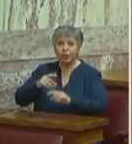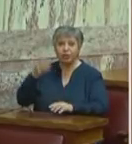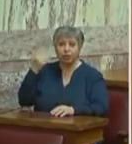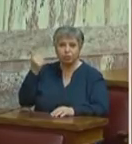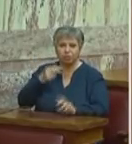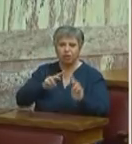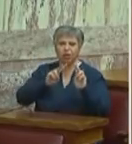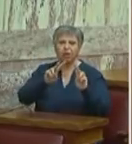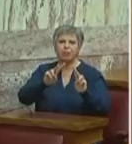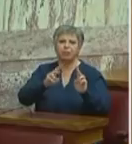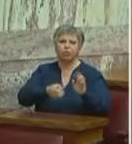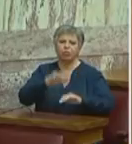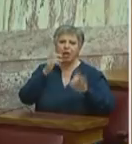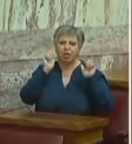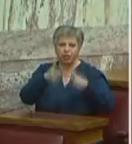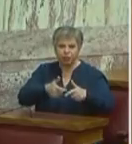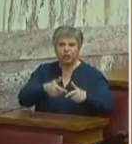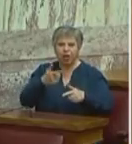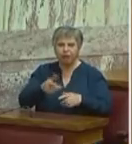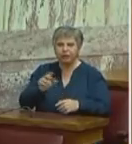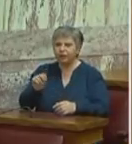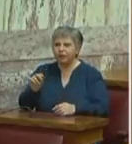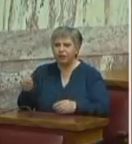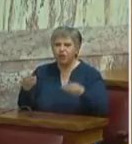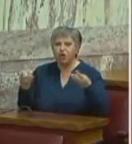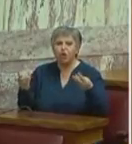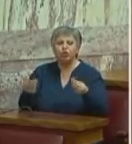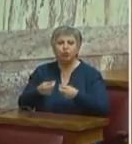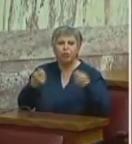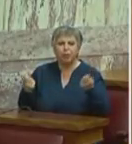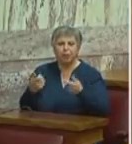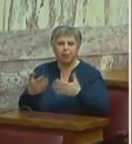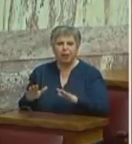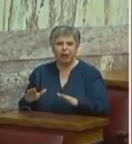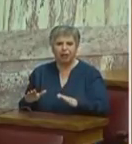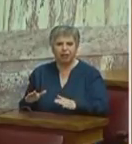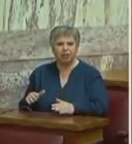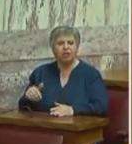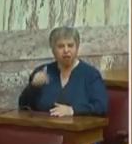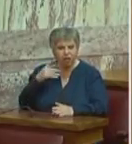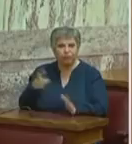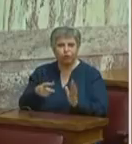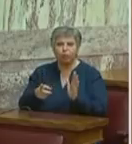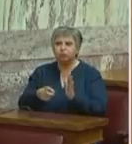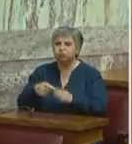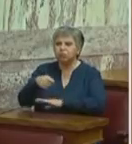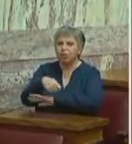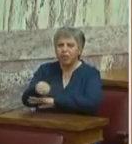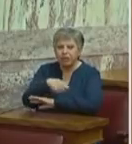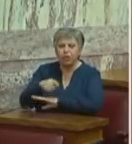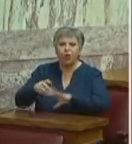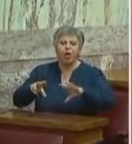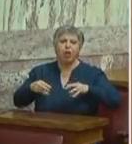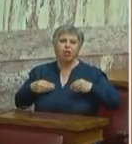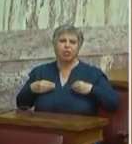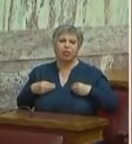Αυτή τη θέση την απολύτως κρατούσα στη νομική θεωρία. Καλείται να υιοθετήσει σήμερα η